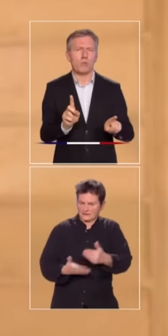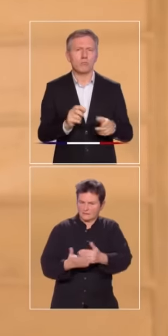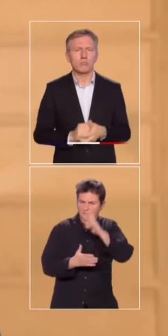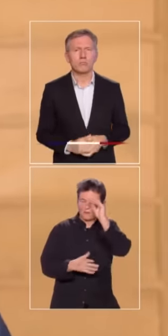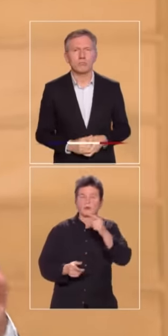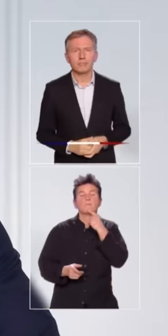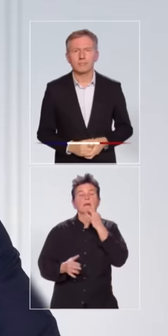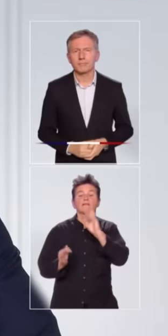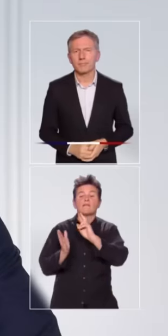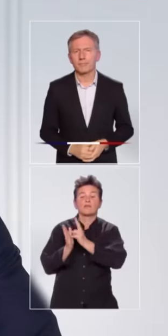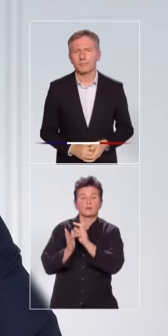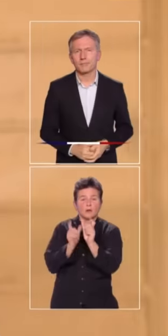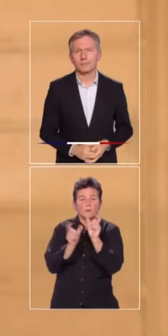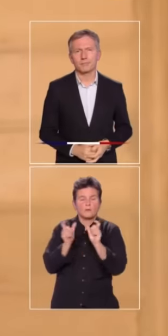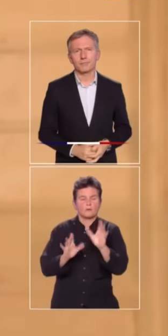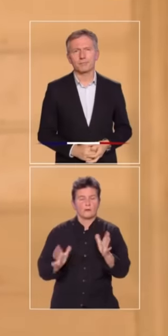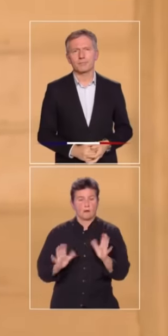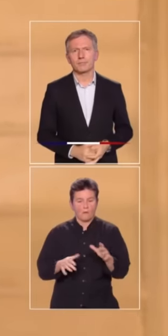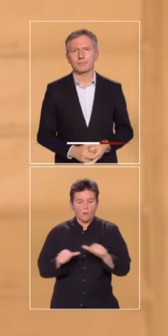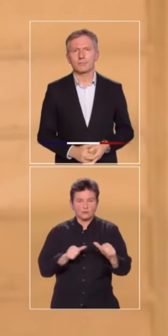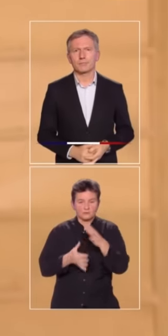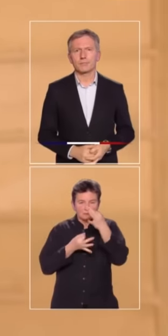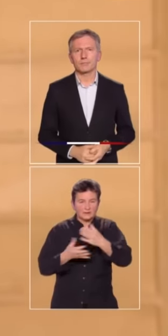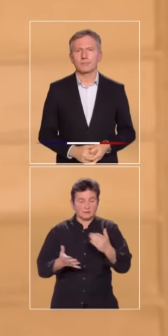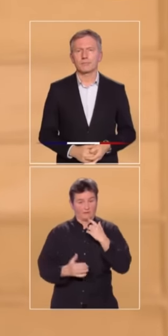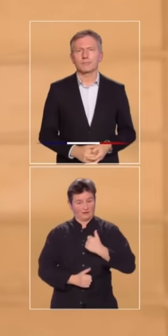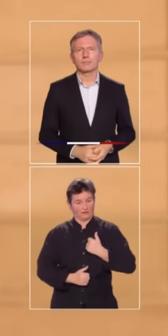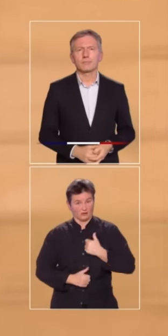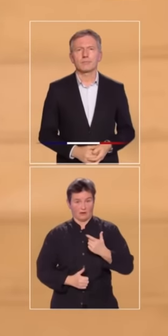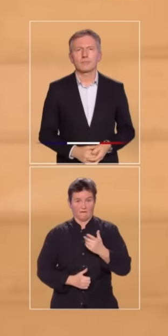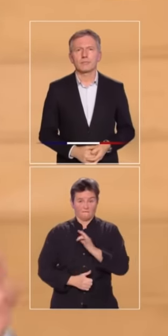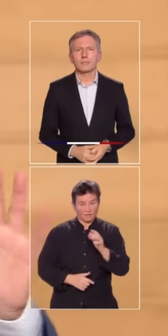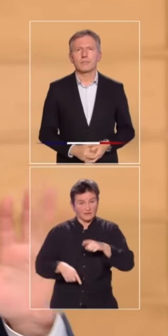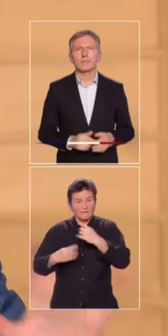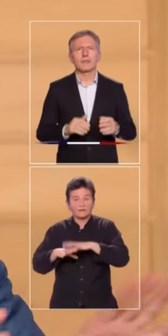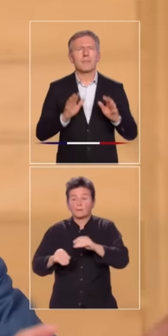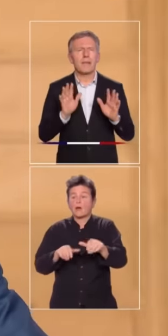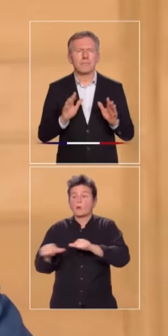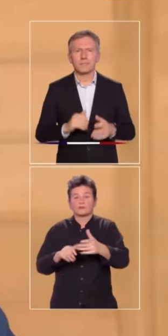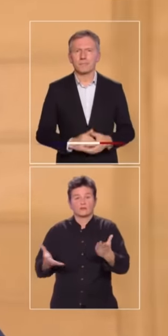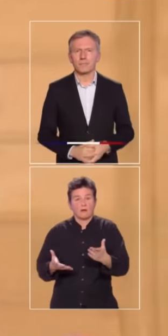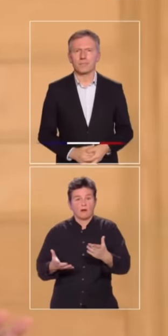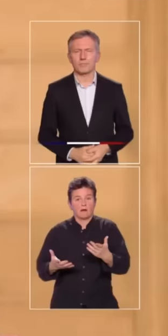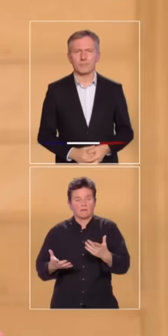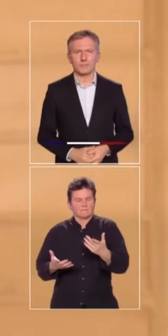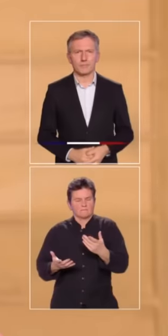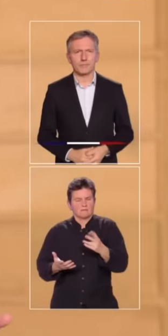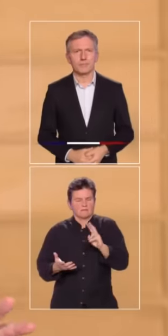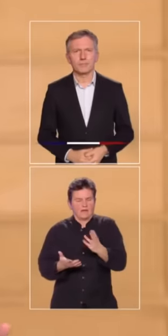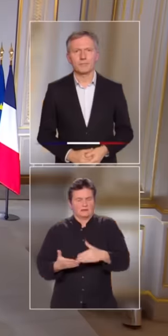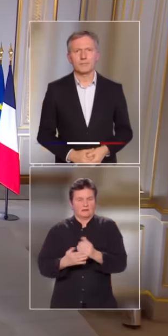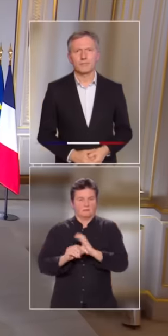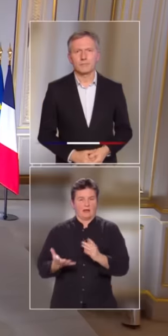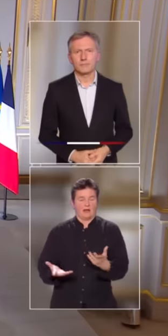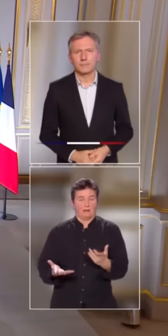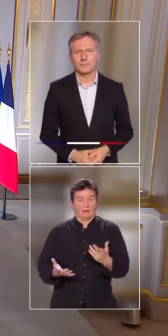parlez de vocabulaire, à quelles conditions précises, concrètes, des soldats, des militaires français se battre en Ukraine. Est-ce que c'est parce